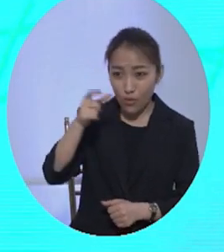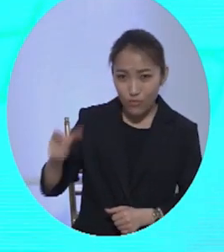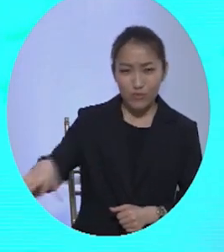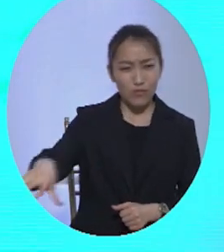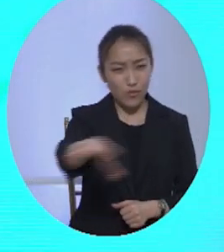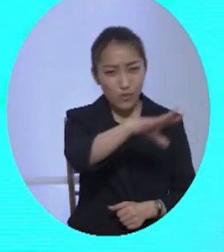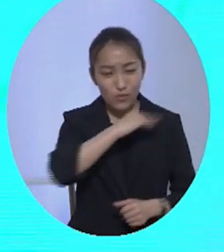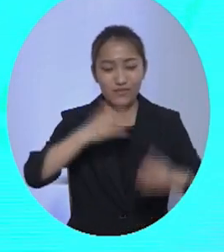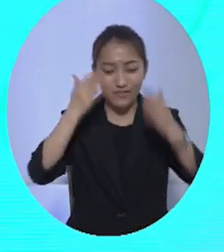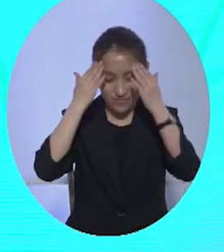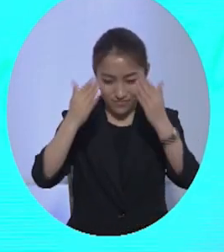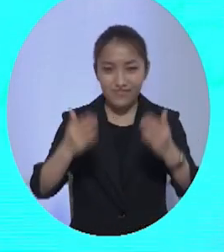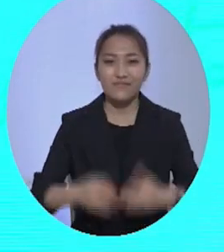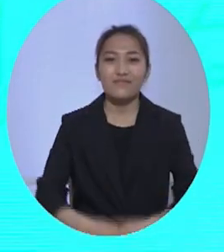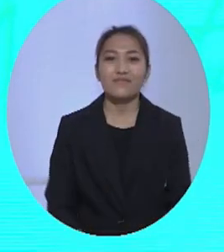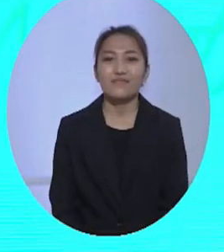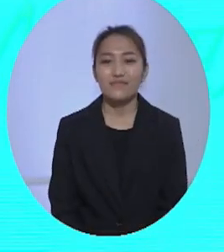талархал илэрхийлье.